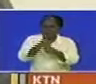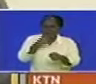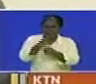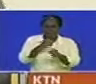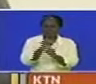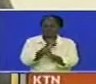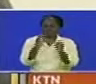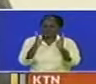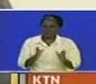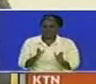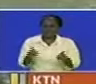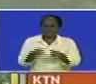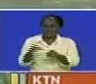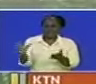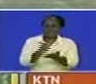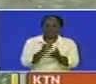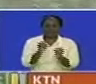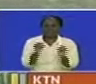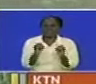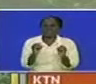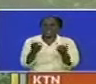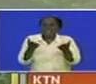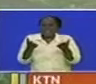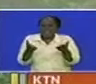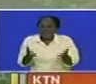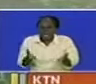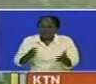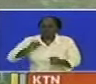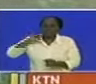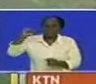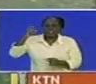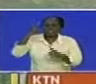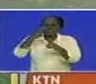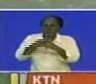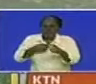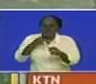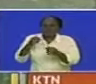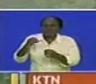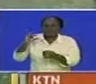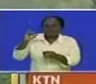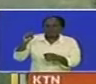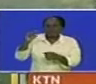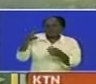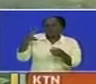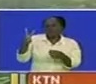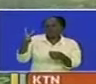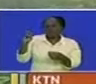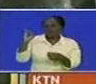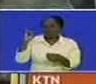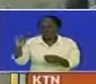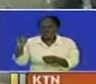ya wafanyikazi na waajiri wao. Hivi sasa wanasiasa katika Sisal, katika Voi